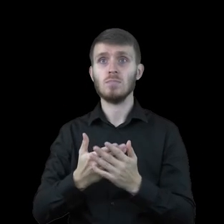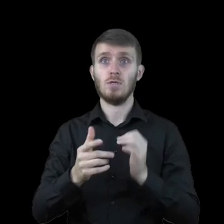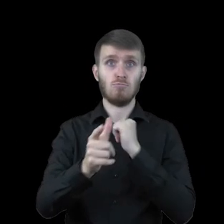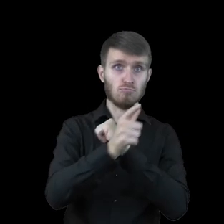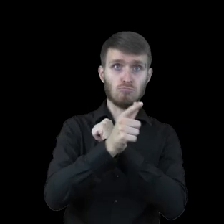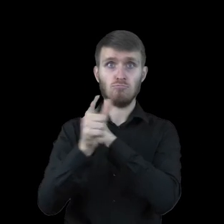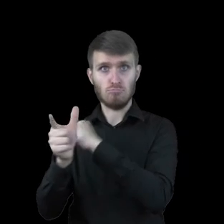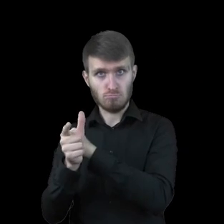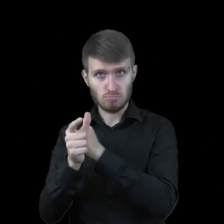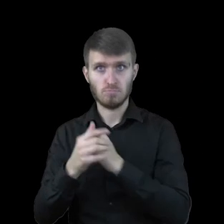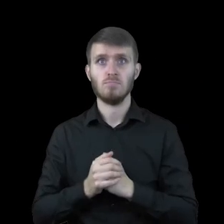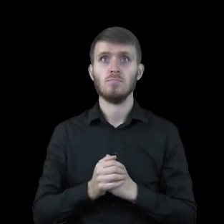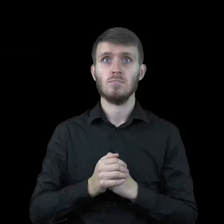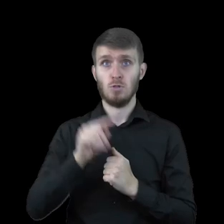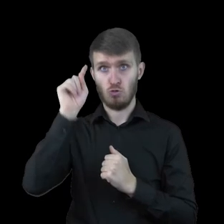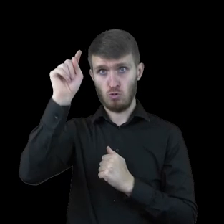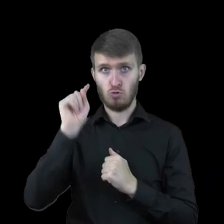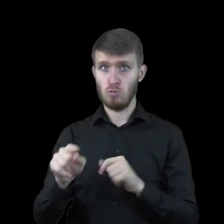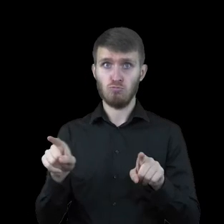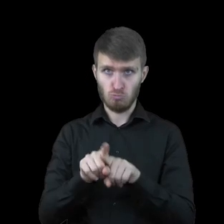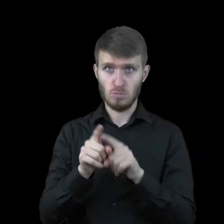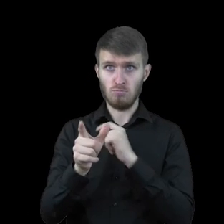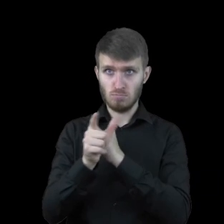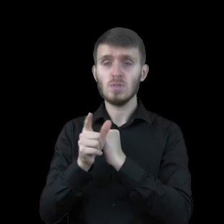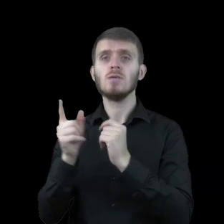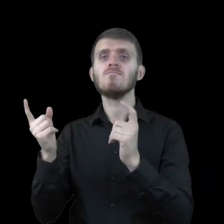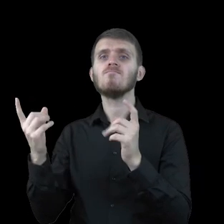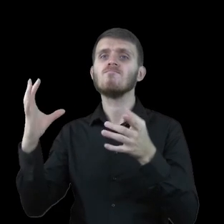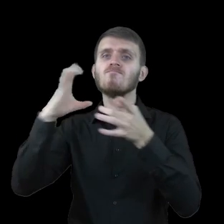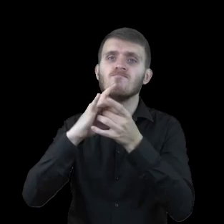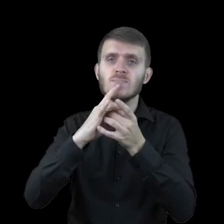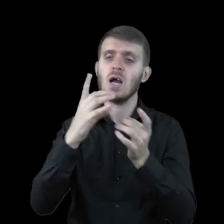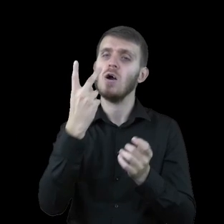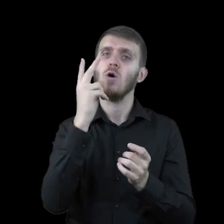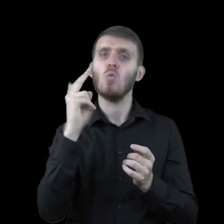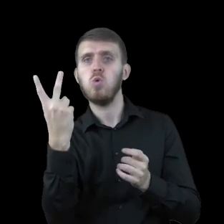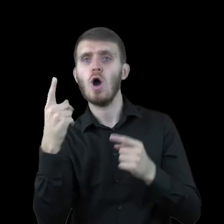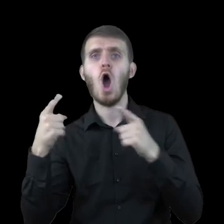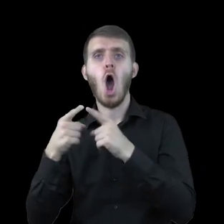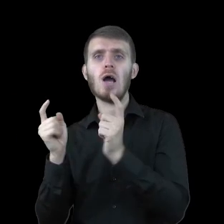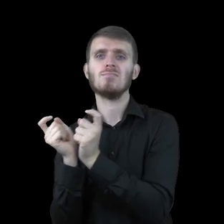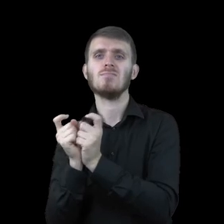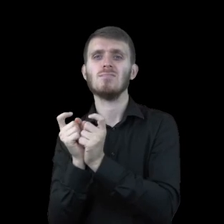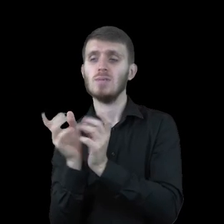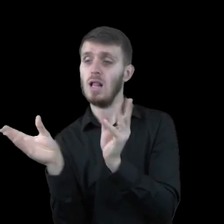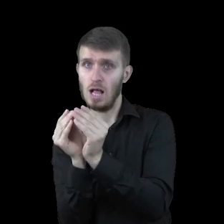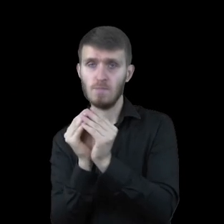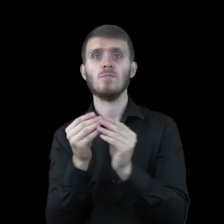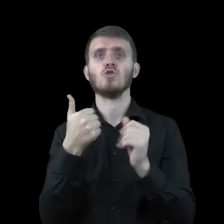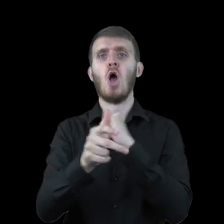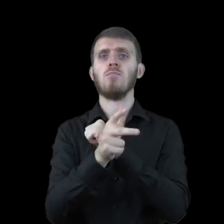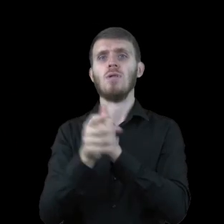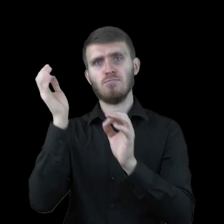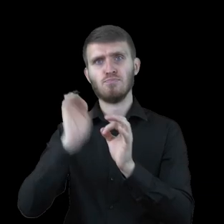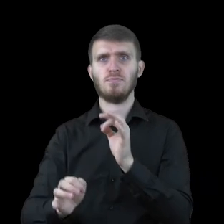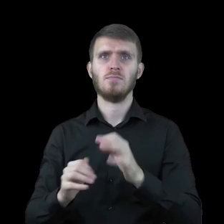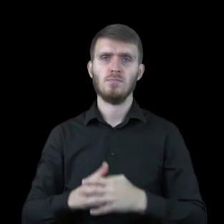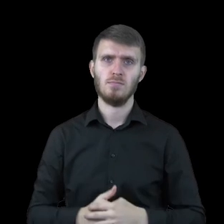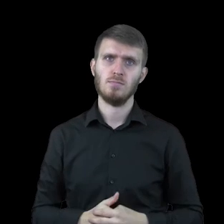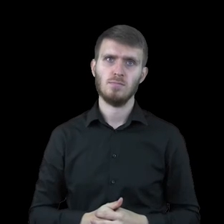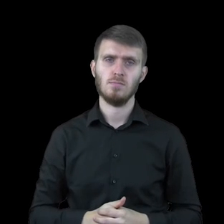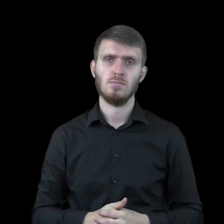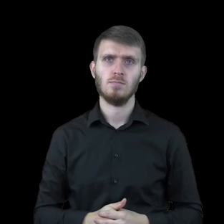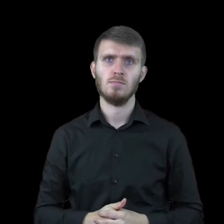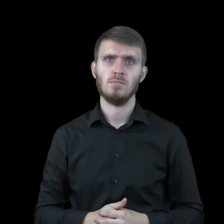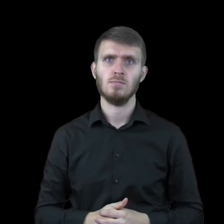argumentów wystarczy do tego, żeby uzasadnić, że ten kąt musi mieć 70 stopni. No podobnie tutaj, jeżeli ten ma 70, to ten też musi mieć 70, bo to